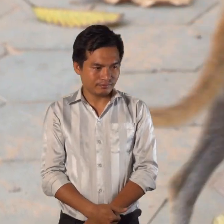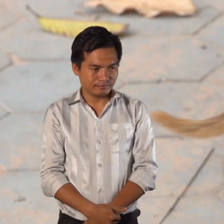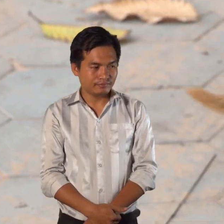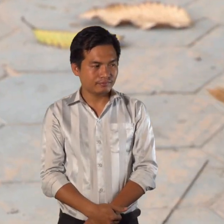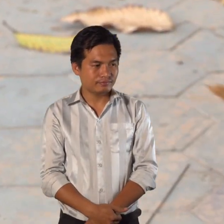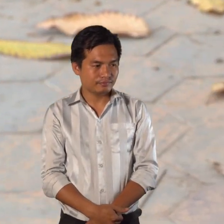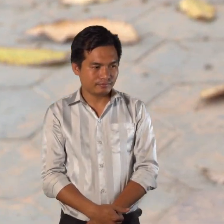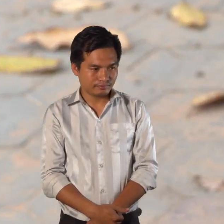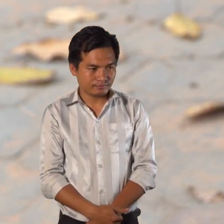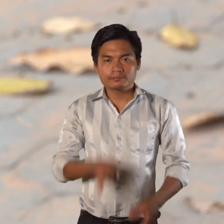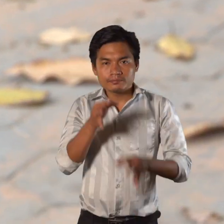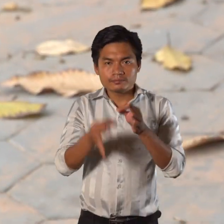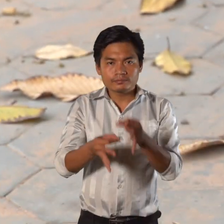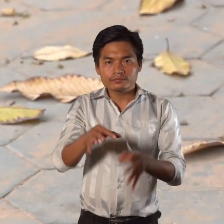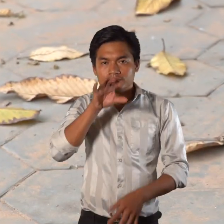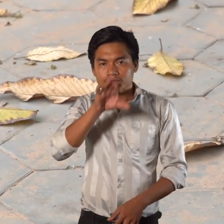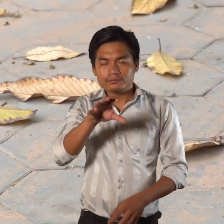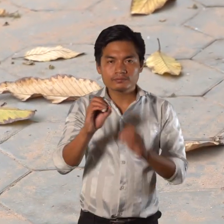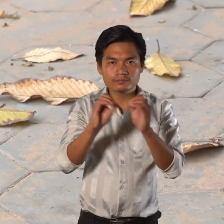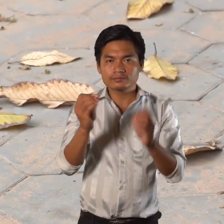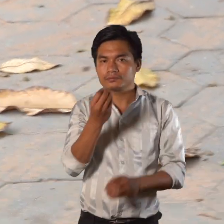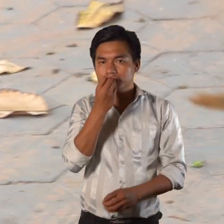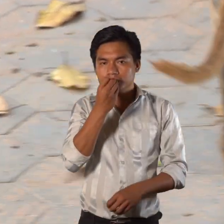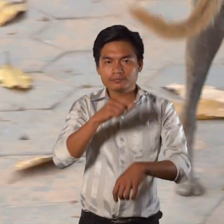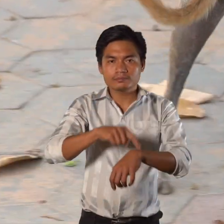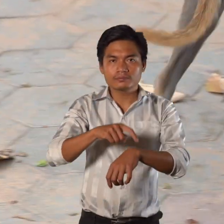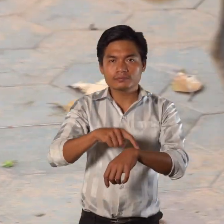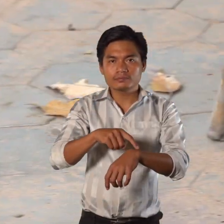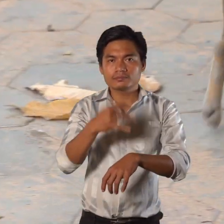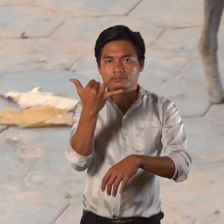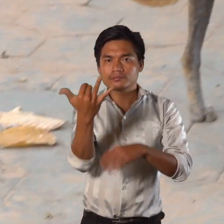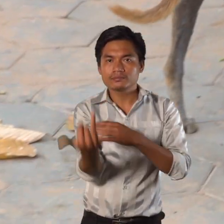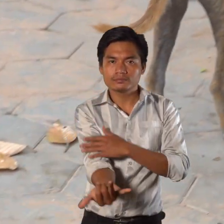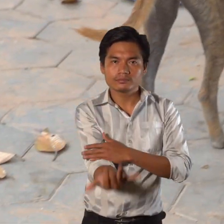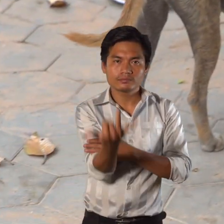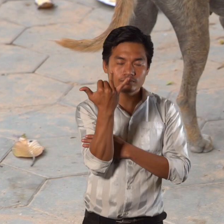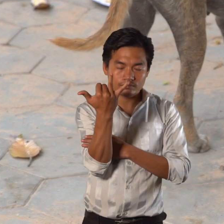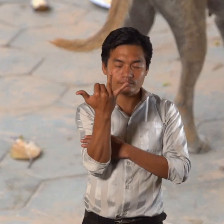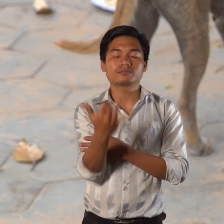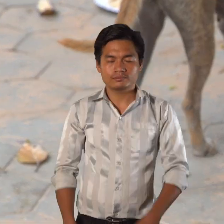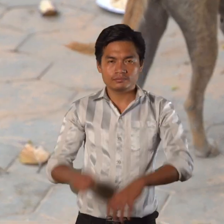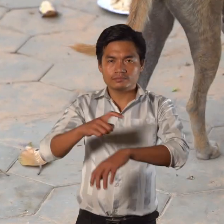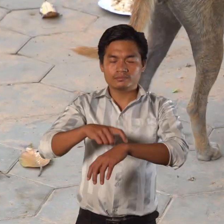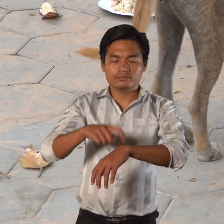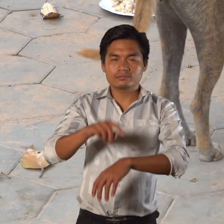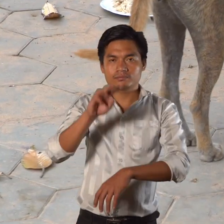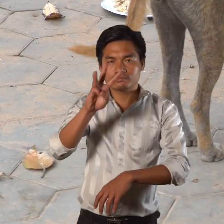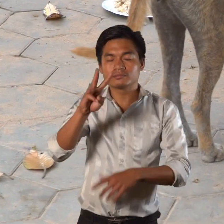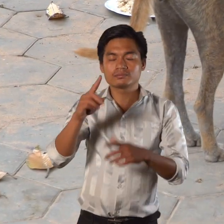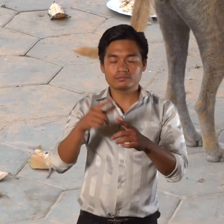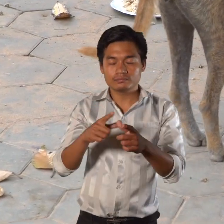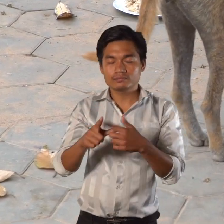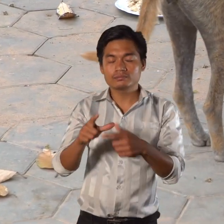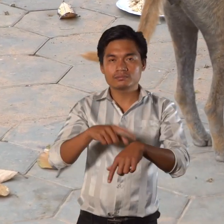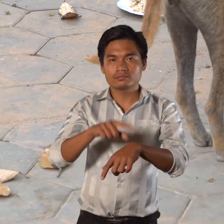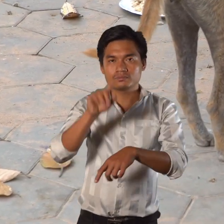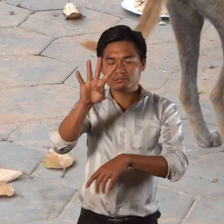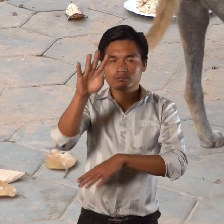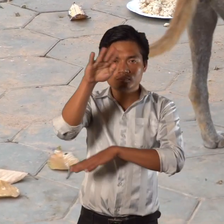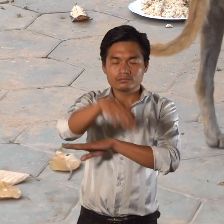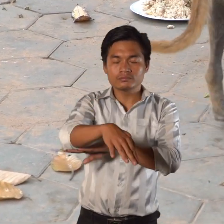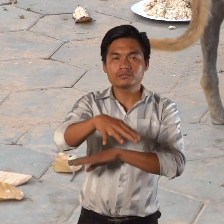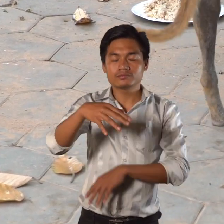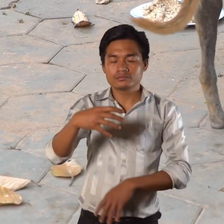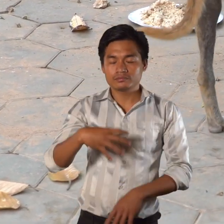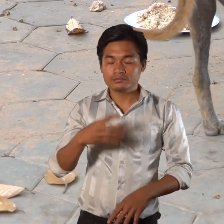ហ័សបើសិនជាវាអត់ស៊ីបាយនៅម៉ោង7ព្រឹកនឹងអញ្ចឹងម៉ោង4ឬក៏ម៉ោង